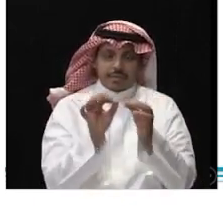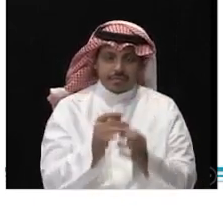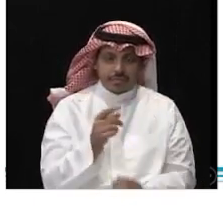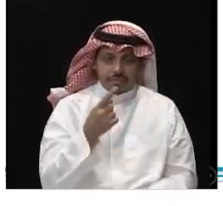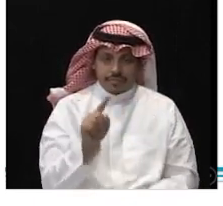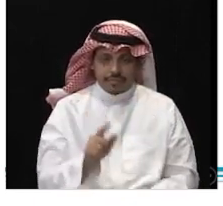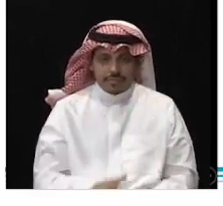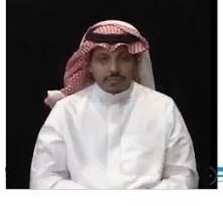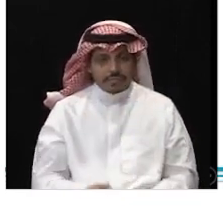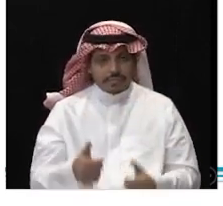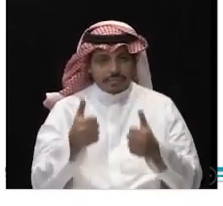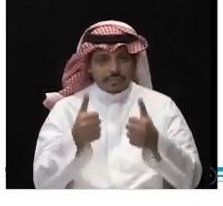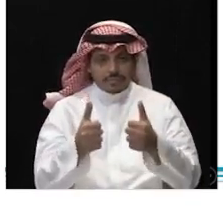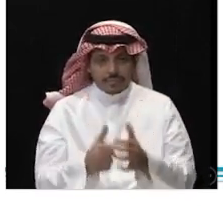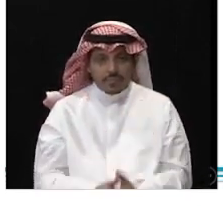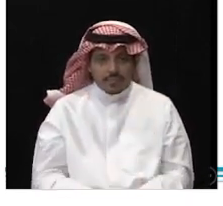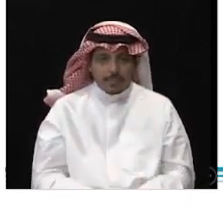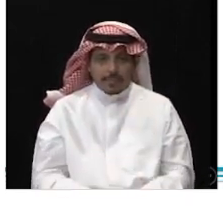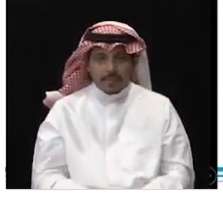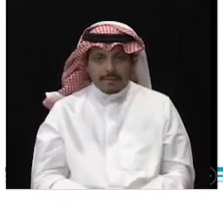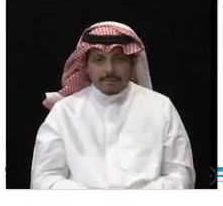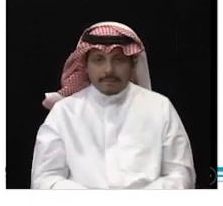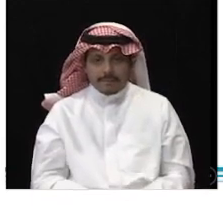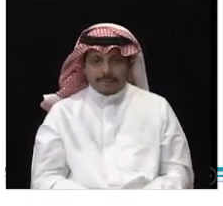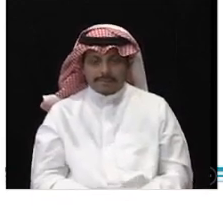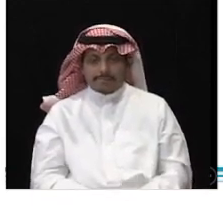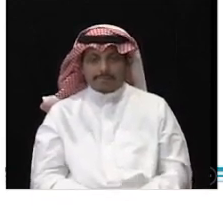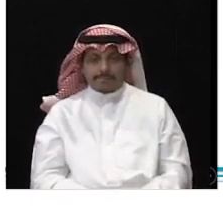أحسنتم، أحسنتم، بارك الله فيكم.